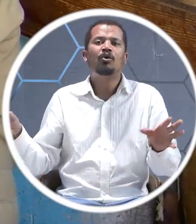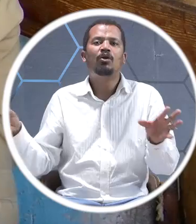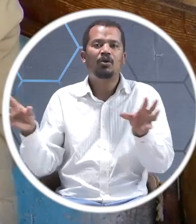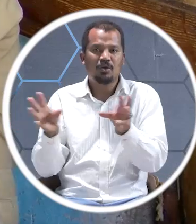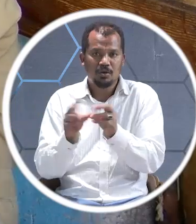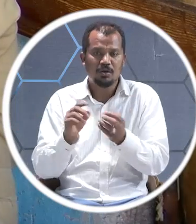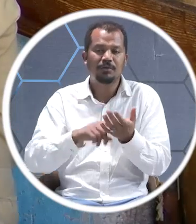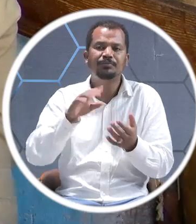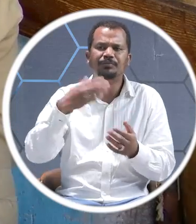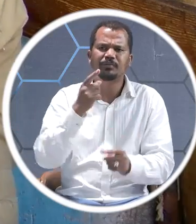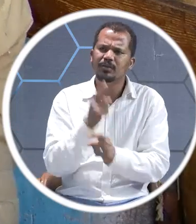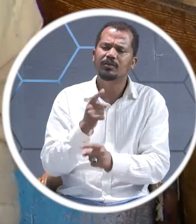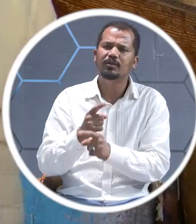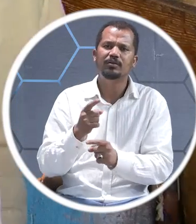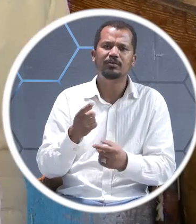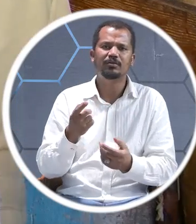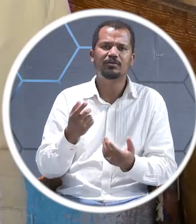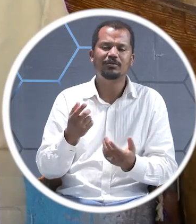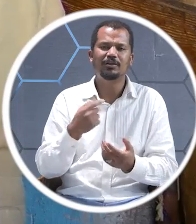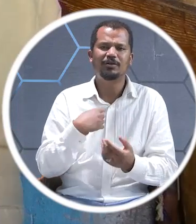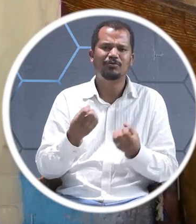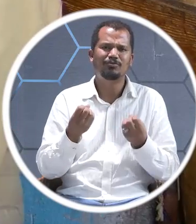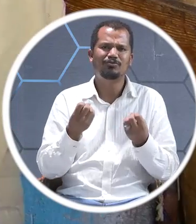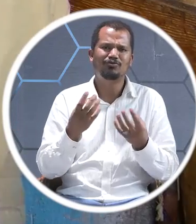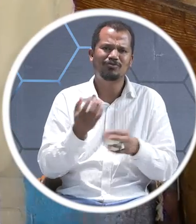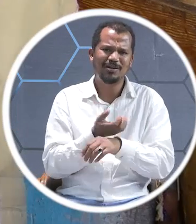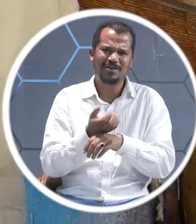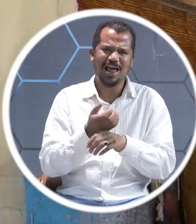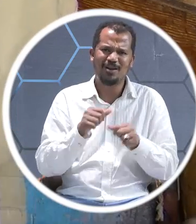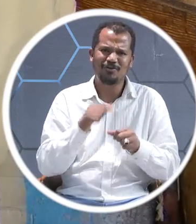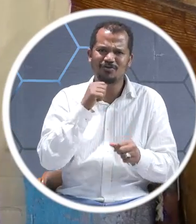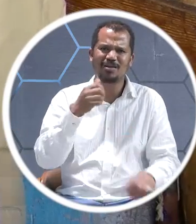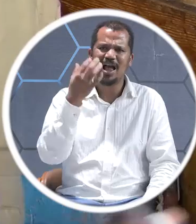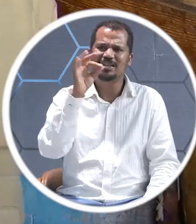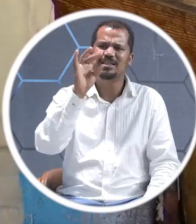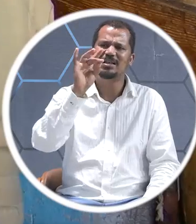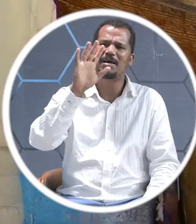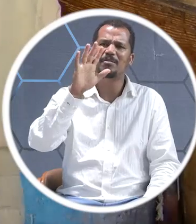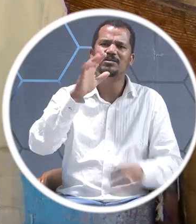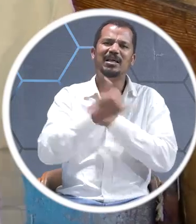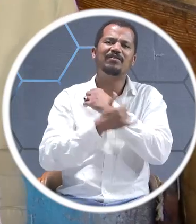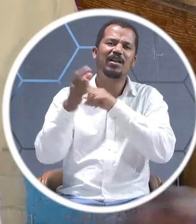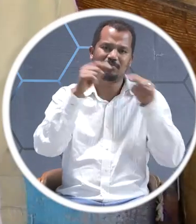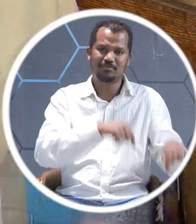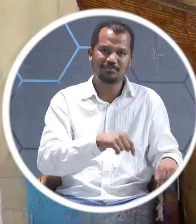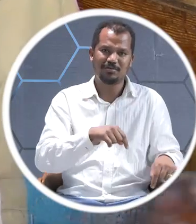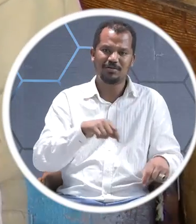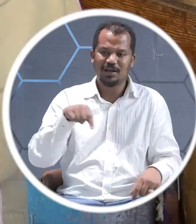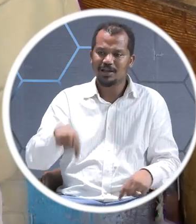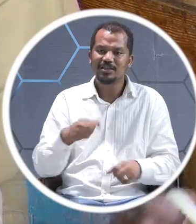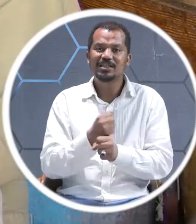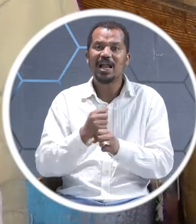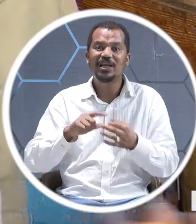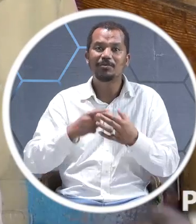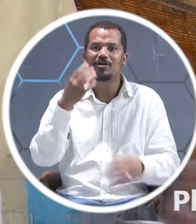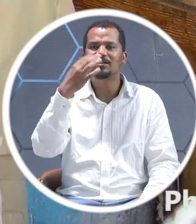ሰበሰቡን ከዚያ ወደ ለከ ነው እኛም ብዙ ጊዜ አለመነው አልቆየውም ቅርብ ጊዜ ነው 85 ነው ከክፍለ ሀገር የመጣሁት ይሄን የጀመርነው